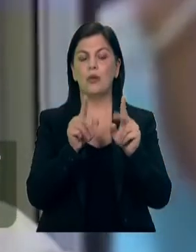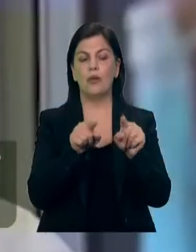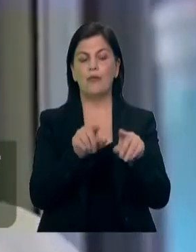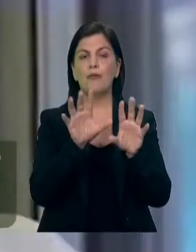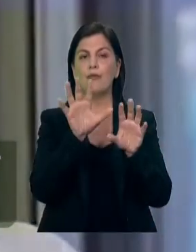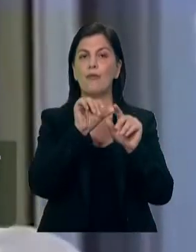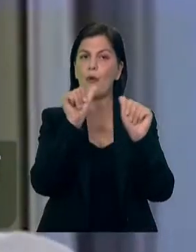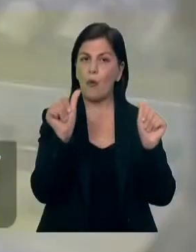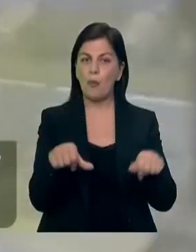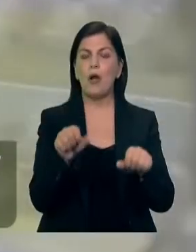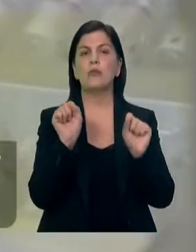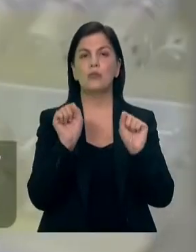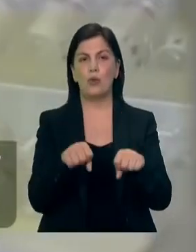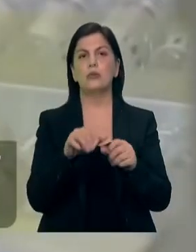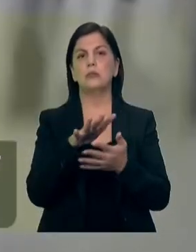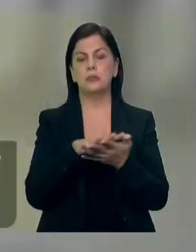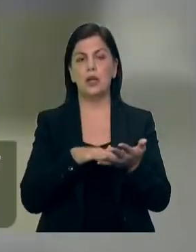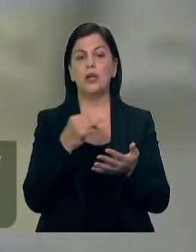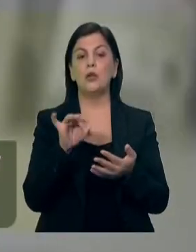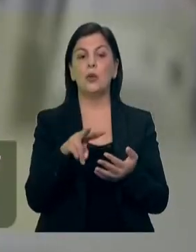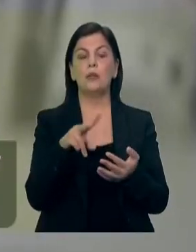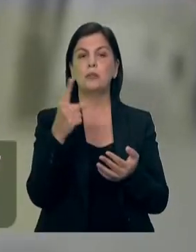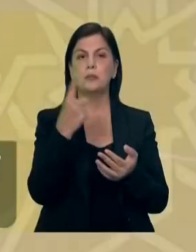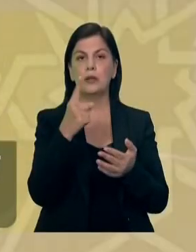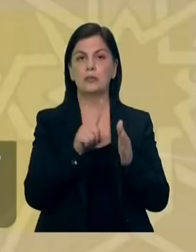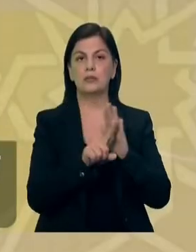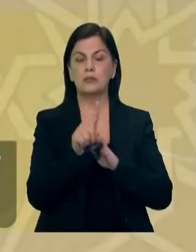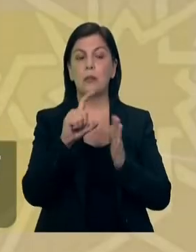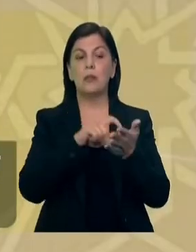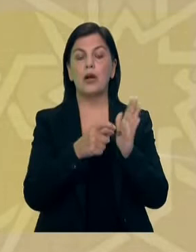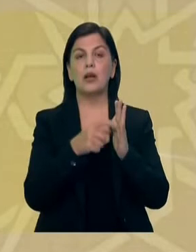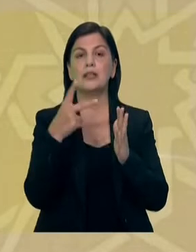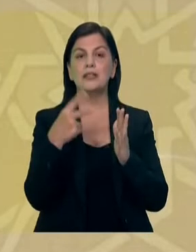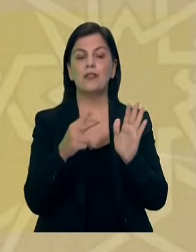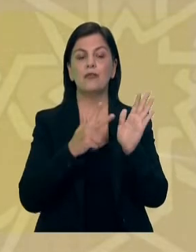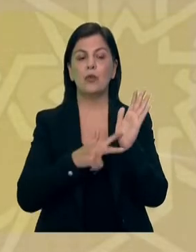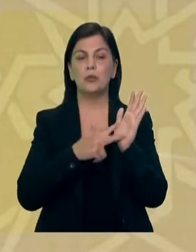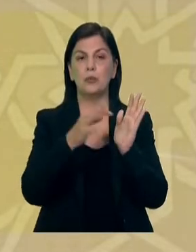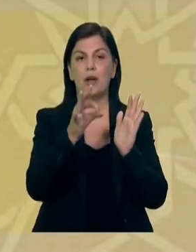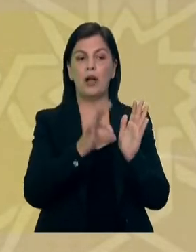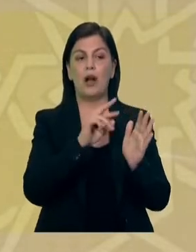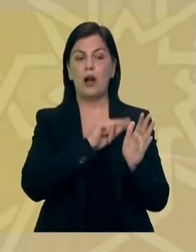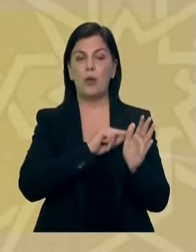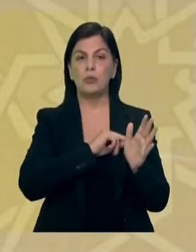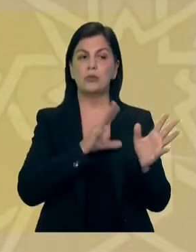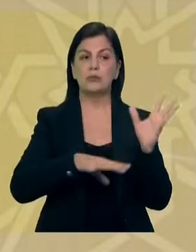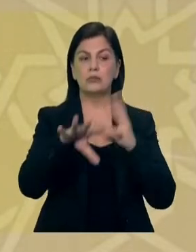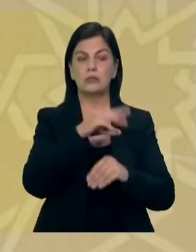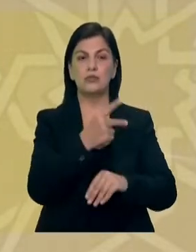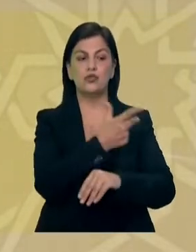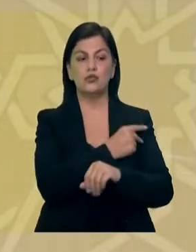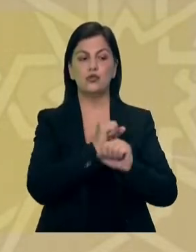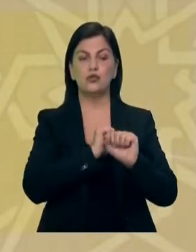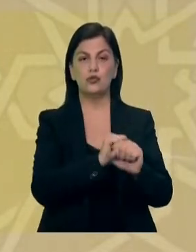şəkildə daha da artmış olur. İyulun 1-dən o obyektlərdəki 80% işçilər vaksinasiya və yaxud